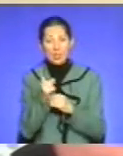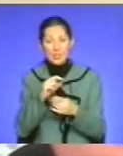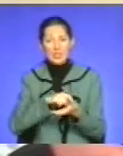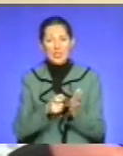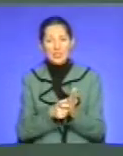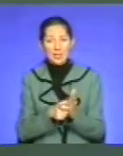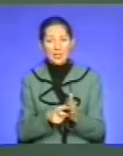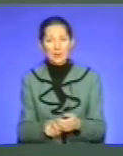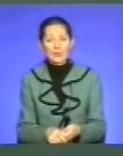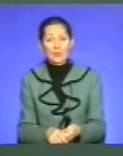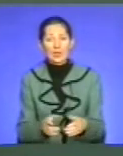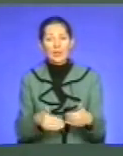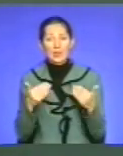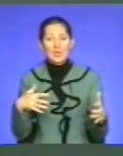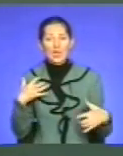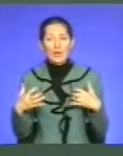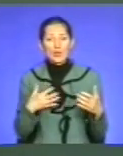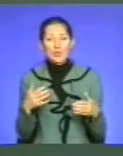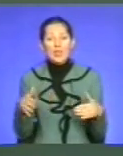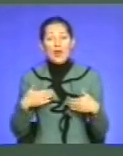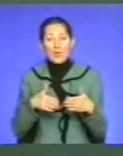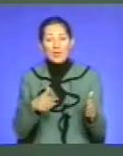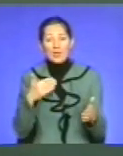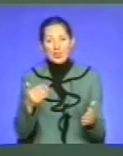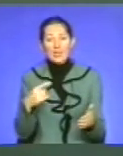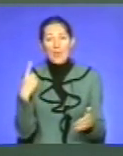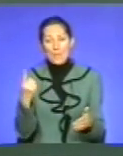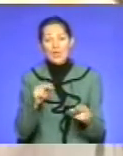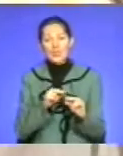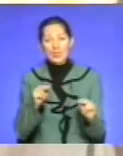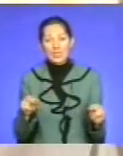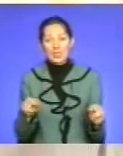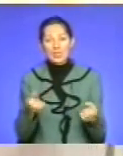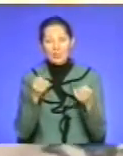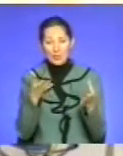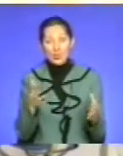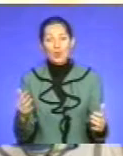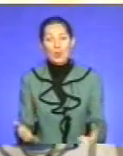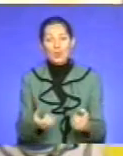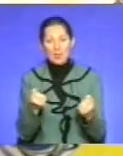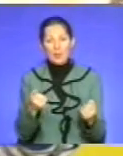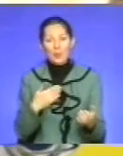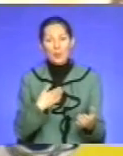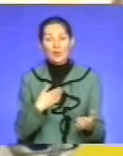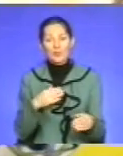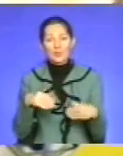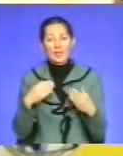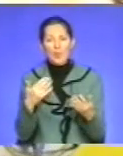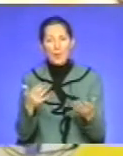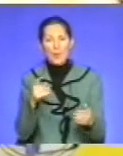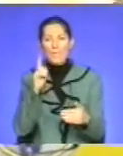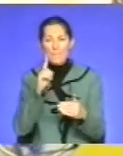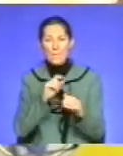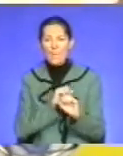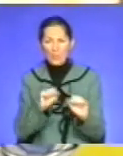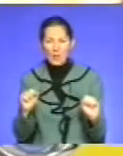одинадцятикласників. Найбільше хвилюються за випускників їхні перші вчителі. Звичайно, підтримуємо. Ми вселяємо їм впевненість в